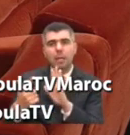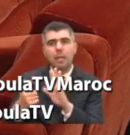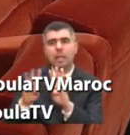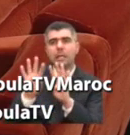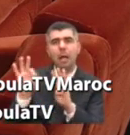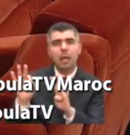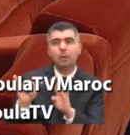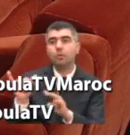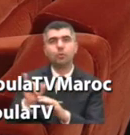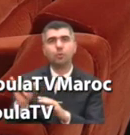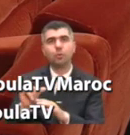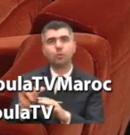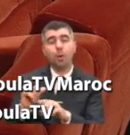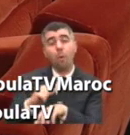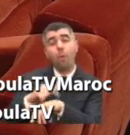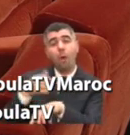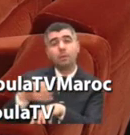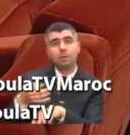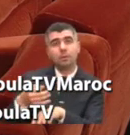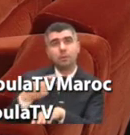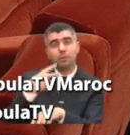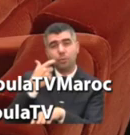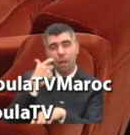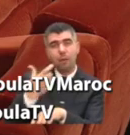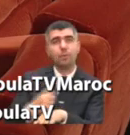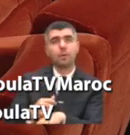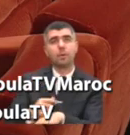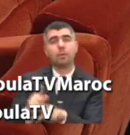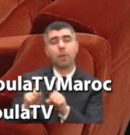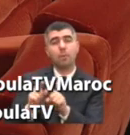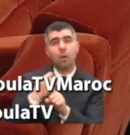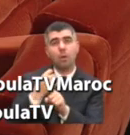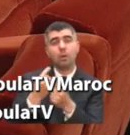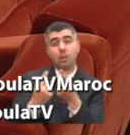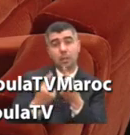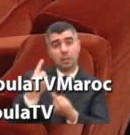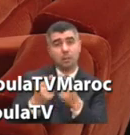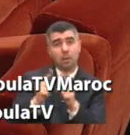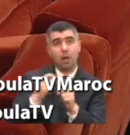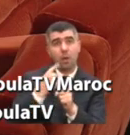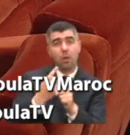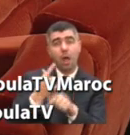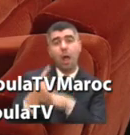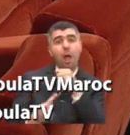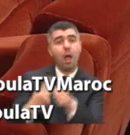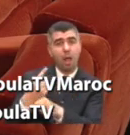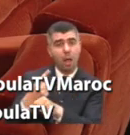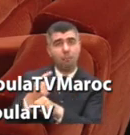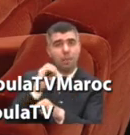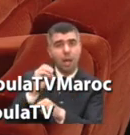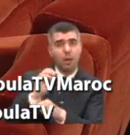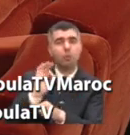هادشي خاصو وقت. إذن والتثقيف ملي يكون فعمرو عام، جاي جاي، عام ديالكم تتسالوه، غادي